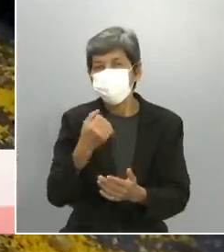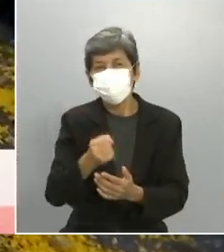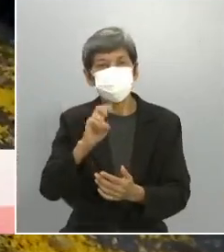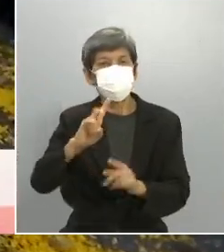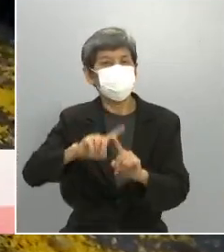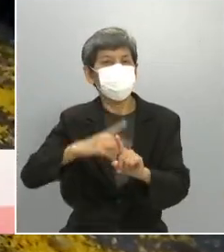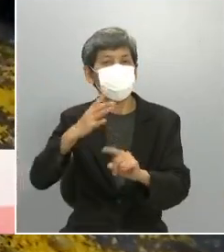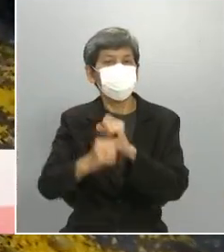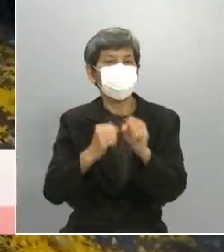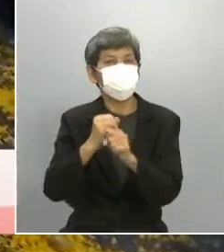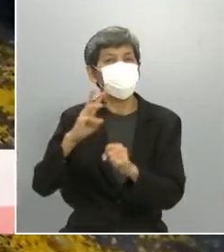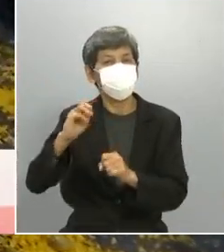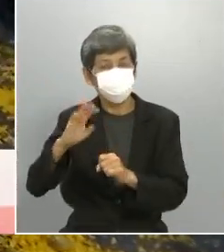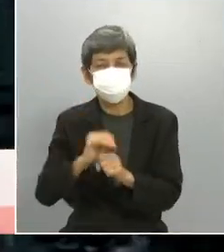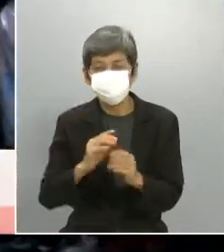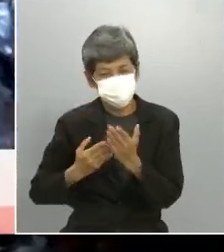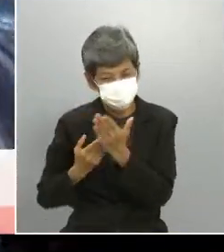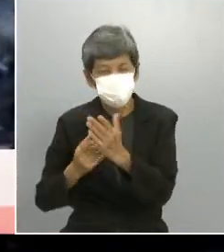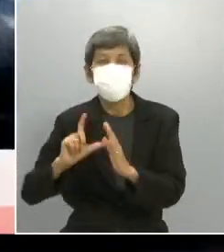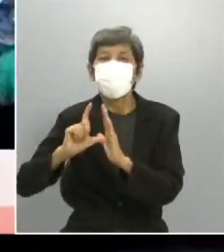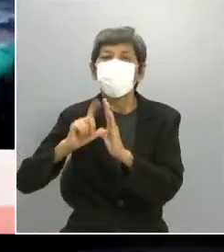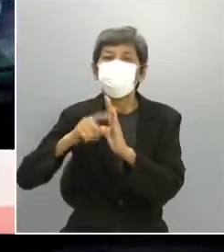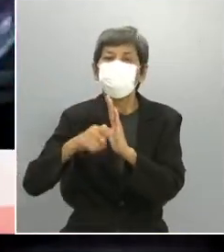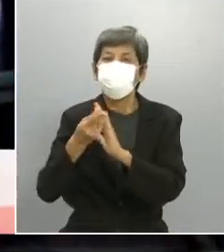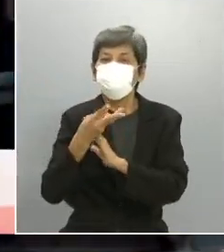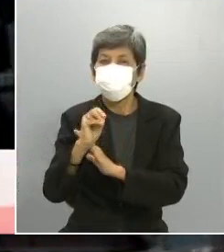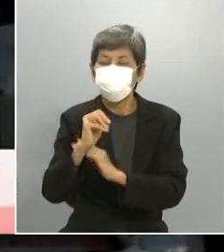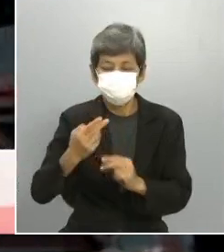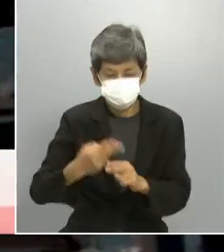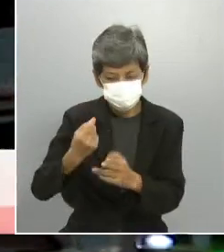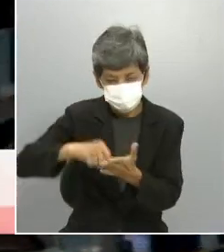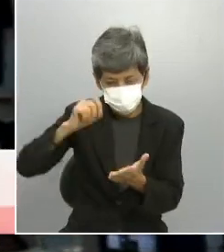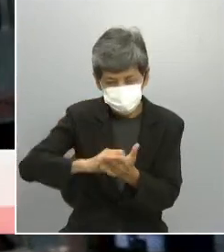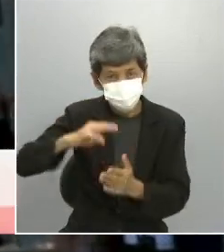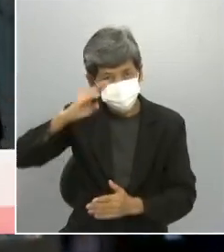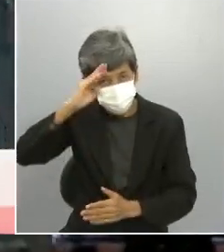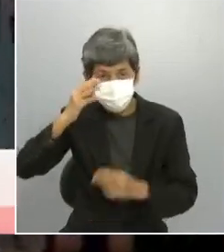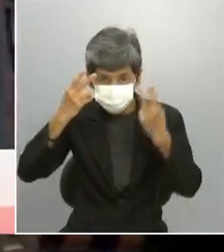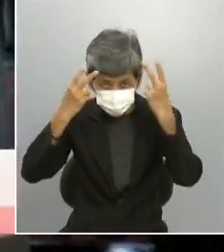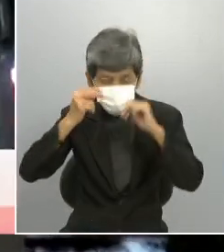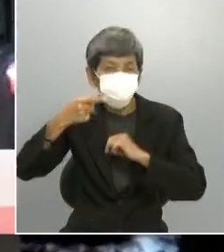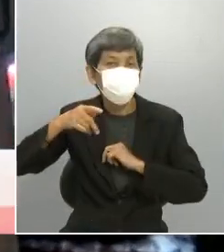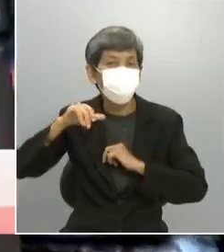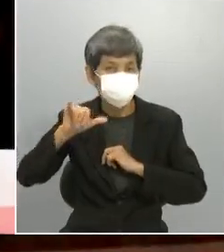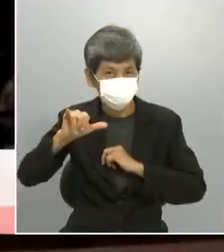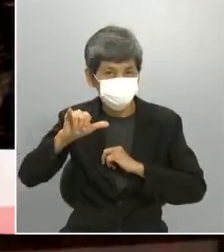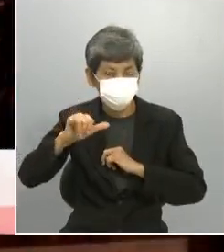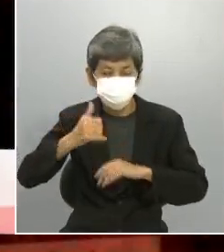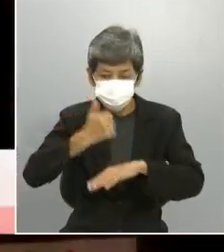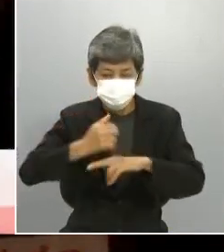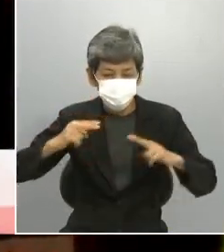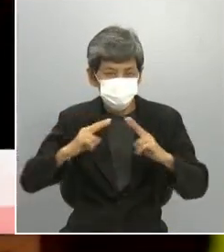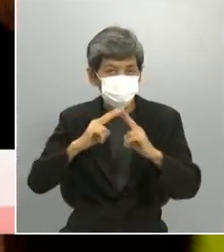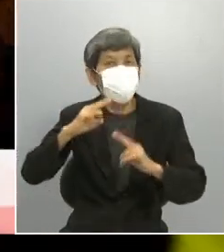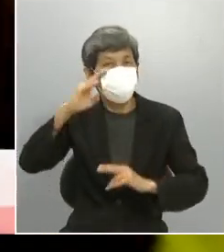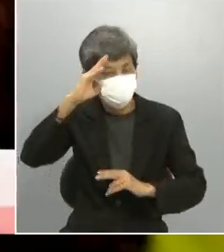2560 4ถึงเลขาธิการคณะรัฐมนตรีลงนามโดยพลเอกประยุทธ์จันทร์โอชานายกรัฐมนตรีและถ้ามนตรีว่าการ